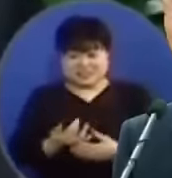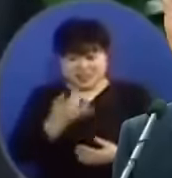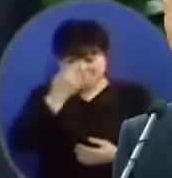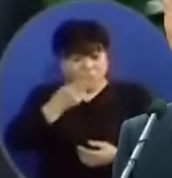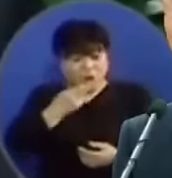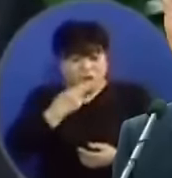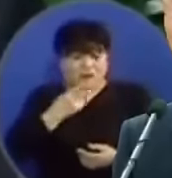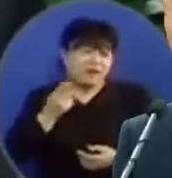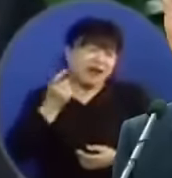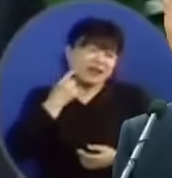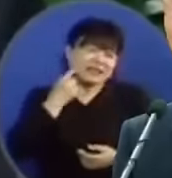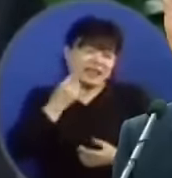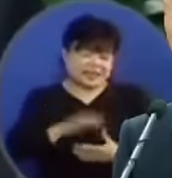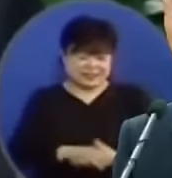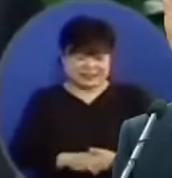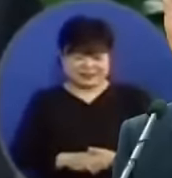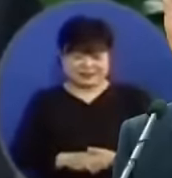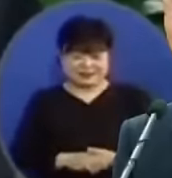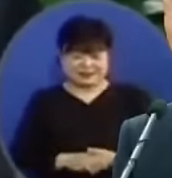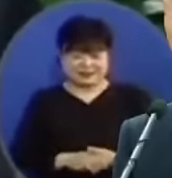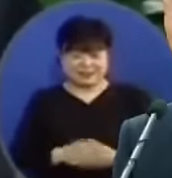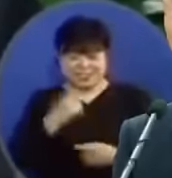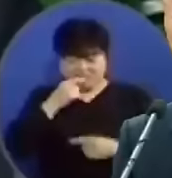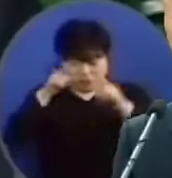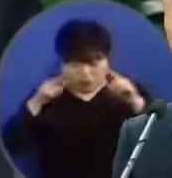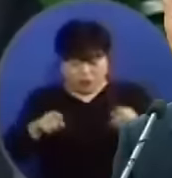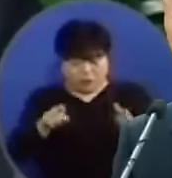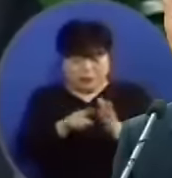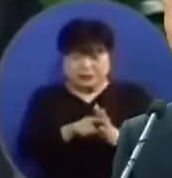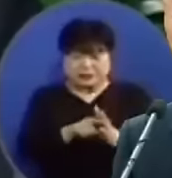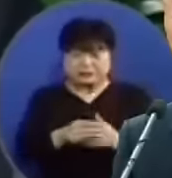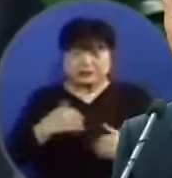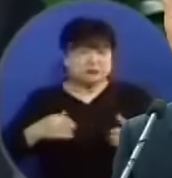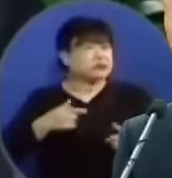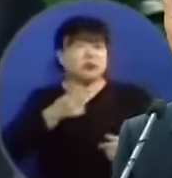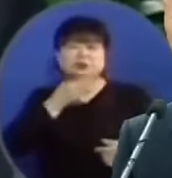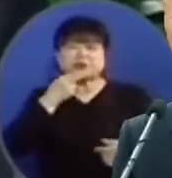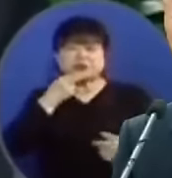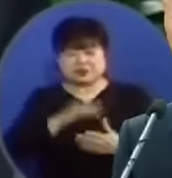나면 종이 꽃인 것입니다. 그러니까 종이 신앙을 가지면 기쁨이 없어요.